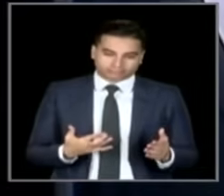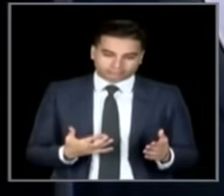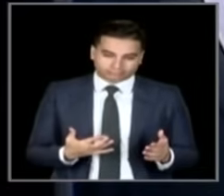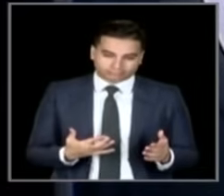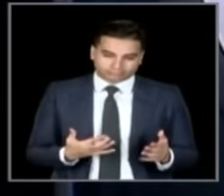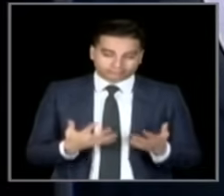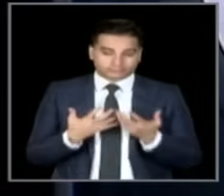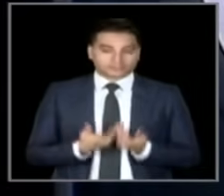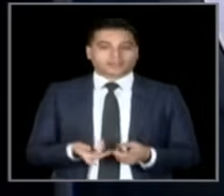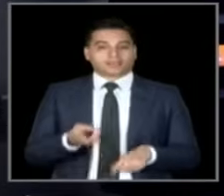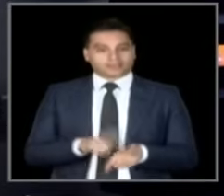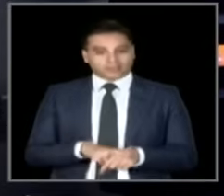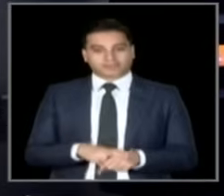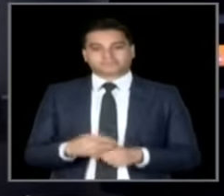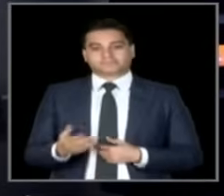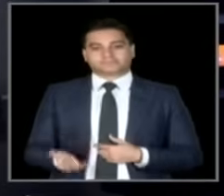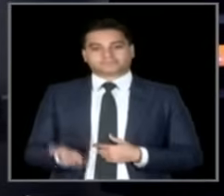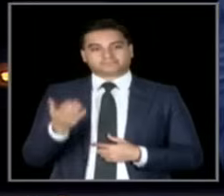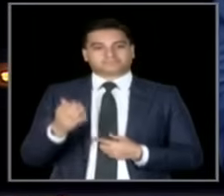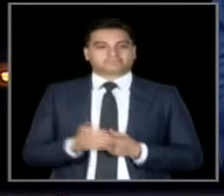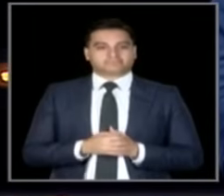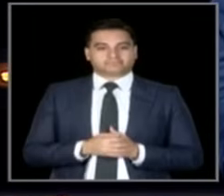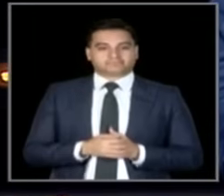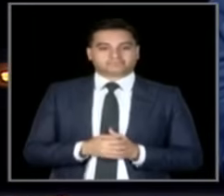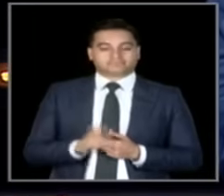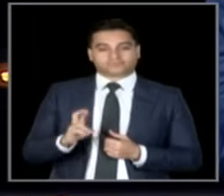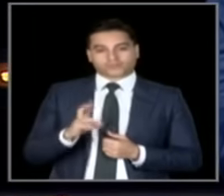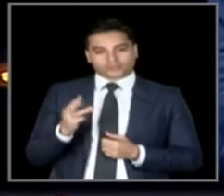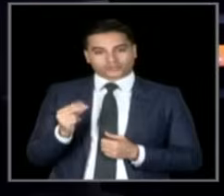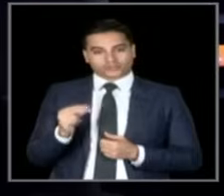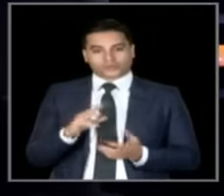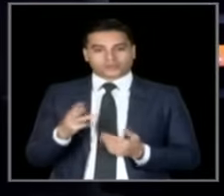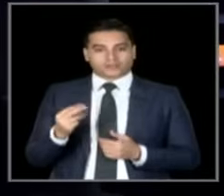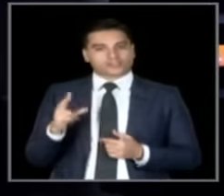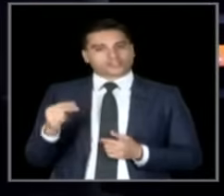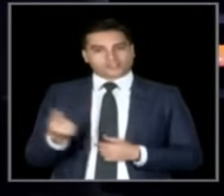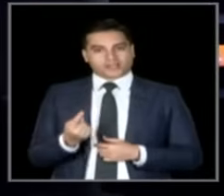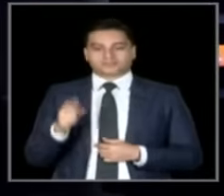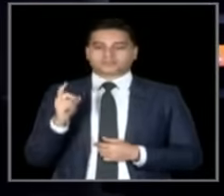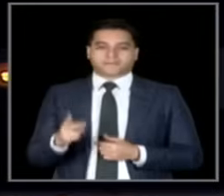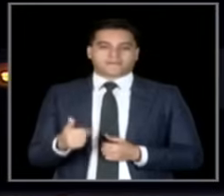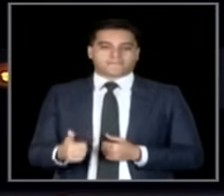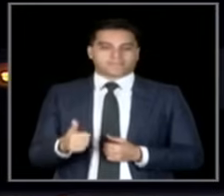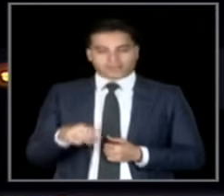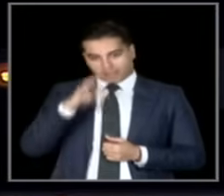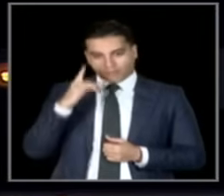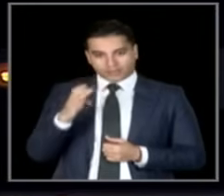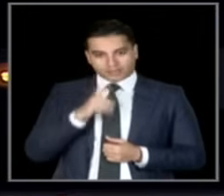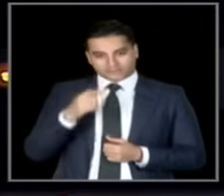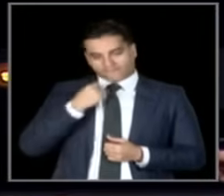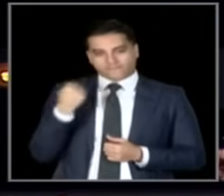سؤال في القدرات الذهنية تاني. سؤال ب20 نقطة ولا ب30 نقطة؟ 20 نقطة. تمام، لو الإجابة